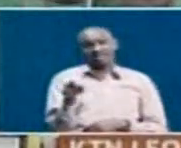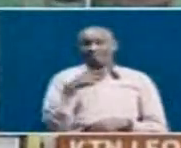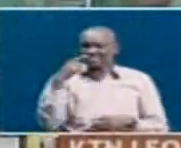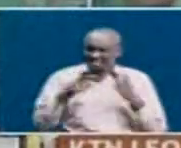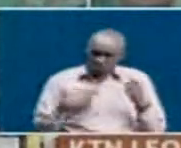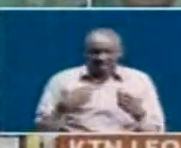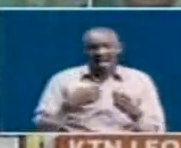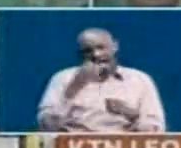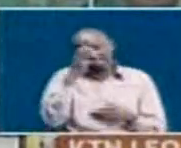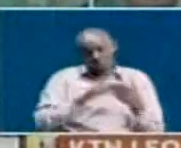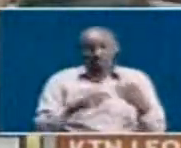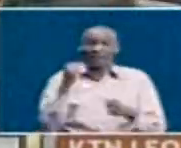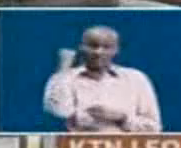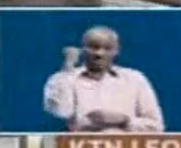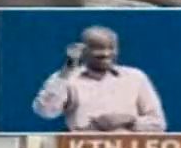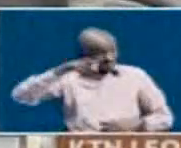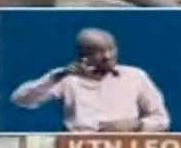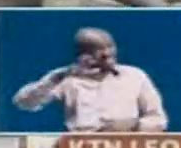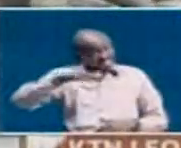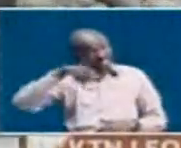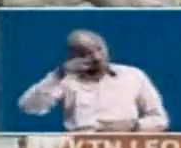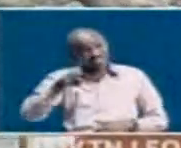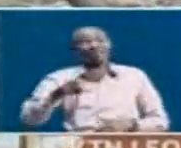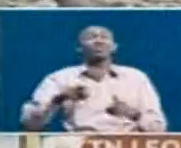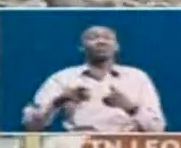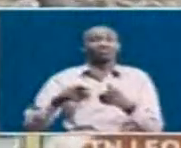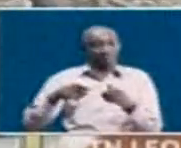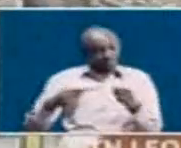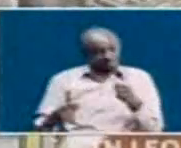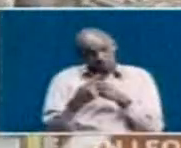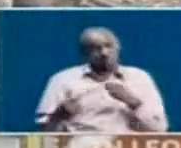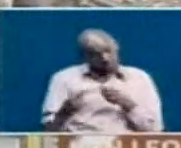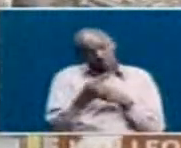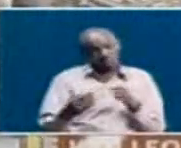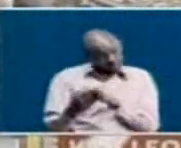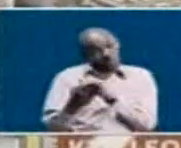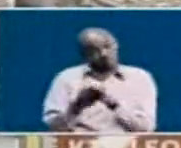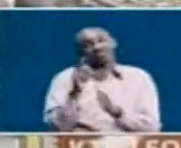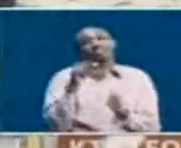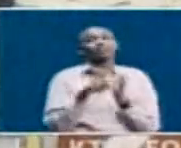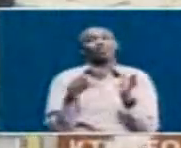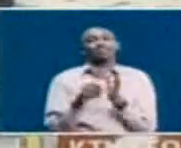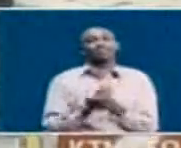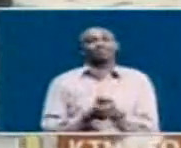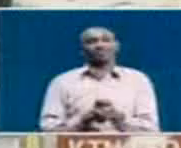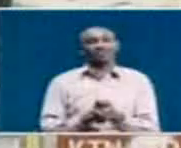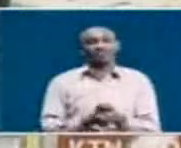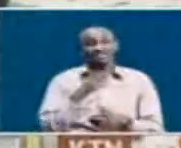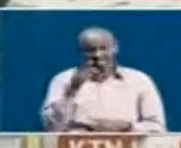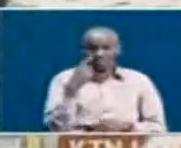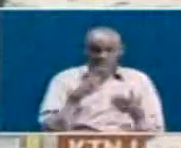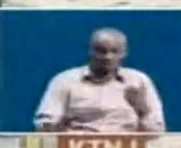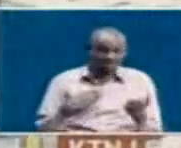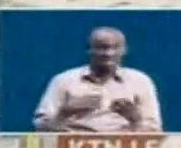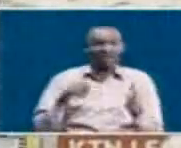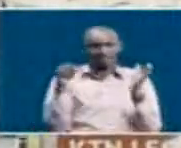kuwa baadhi ya wanasiasa wa eneo hili wako mstari wa mbele kutetea utovu huu wa usalama. Bila KPN hapa,